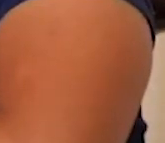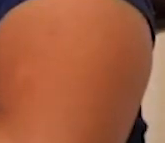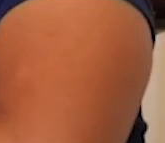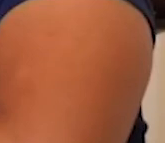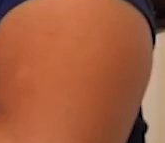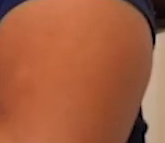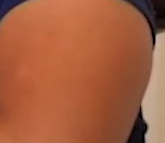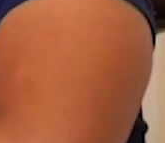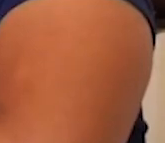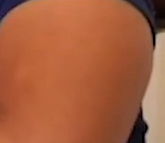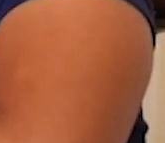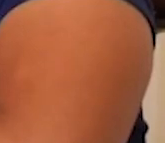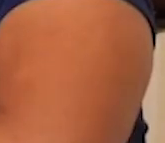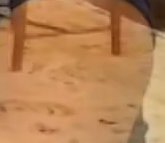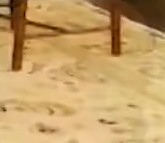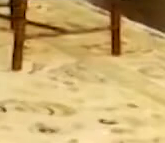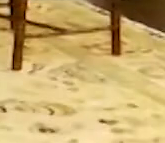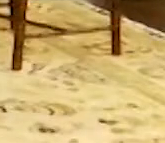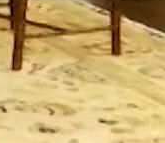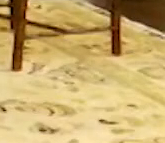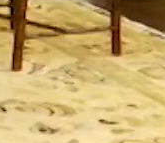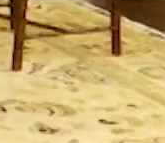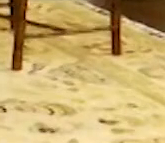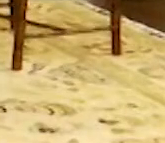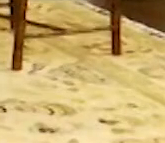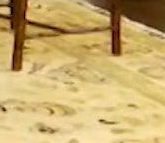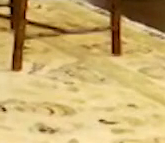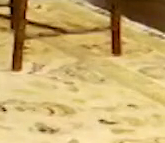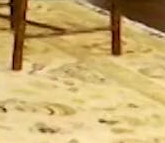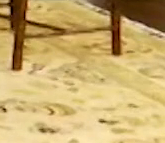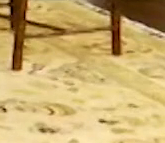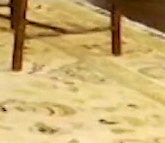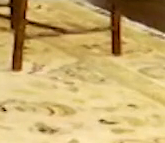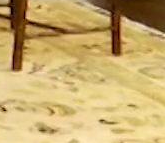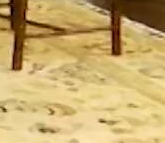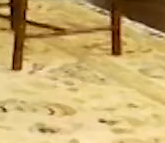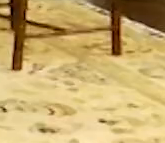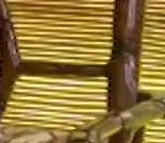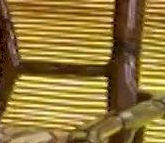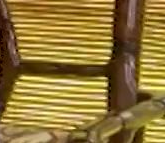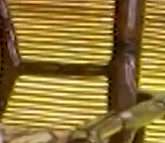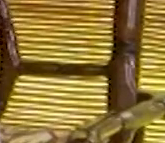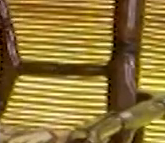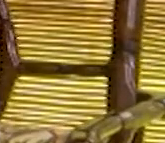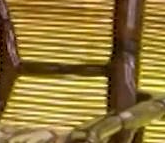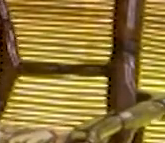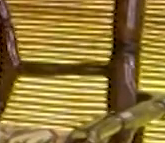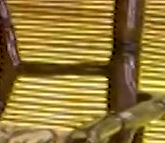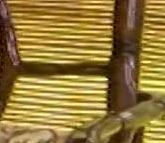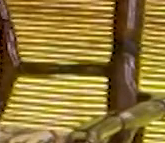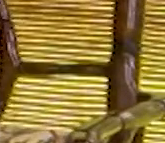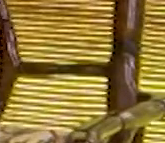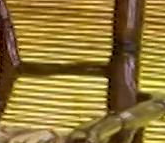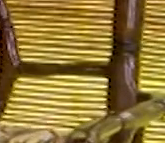di Jakarta maupun juga di kampung halaman maupun kirim juga ke anak-anak yang ada di Amerika. Berarti tadi sudah sempat video